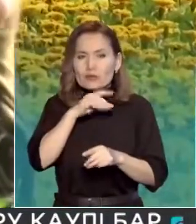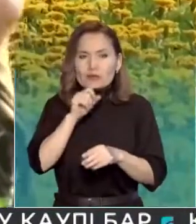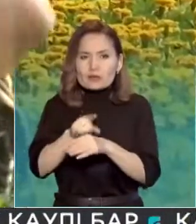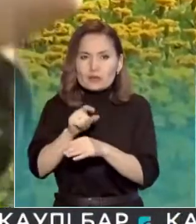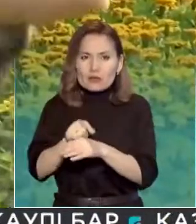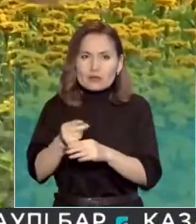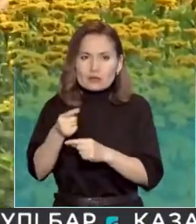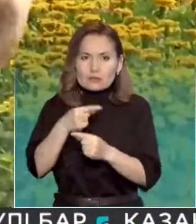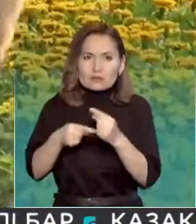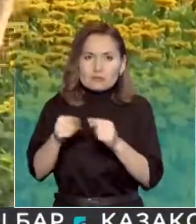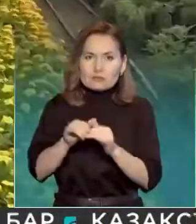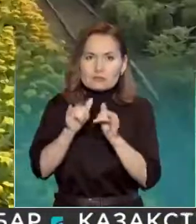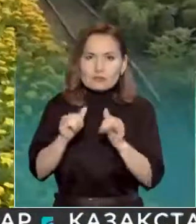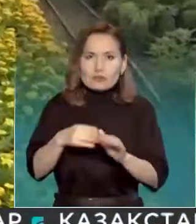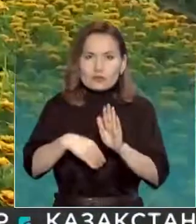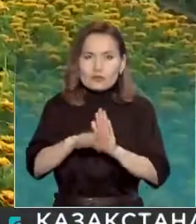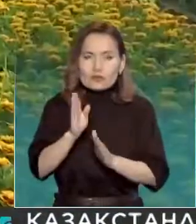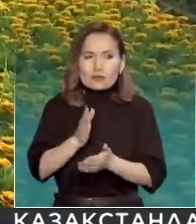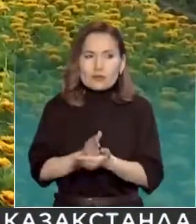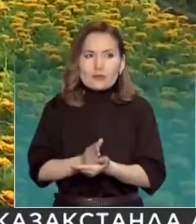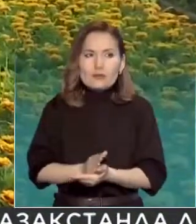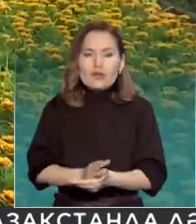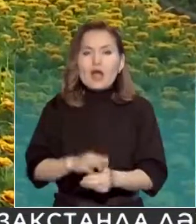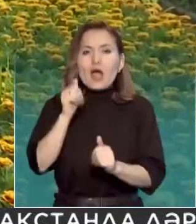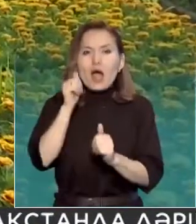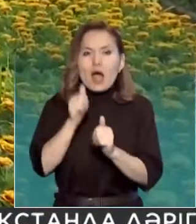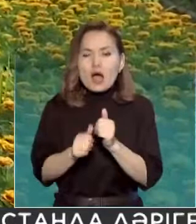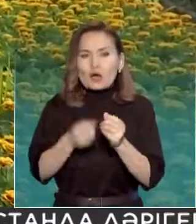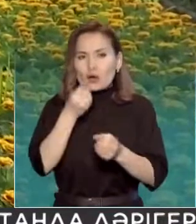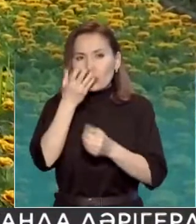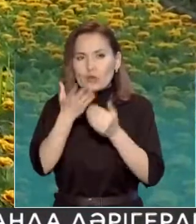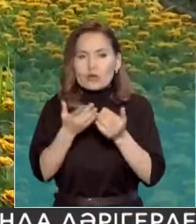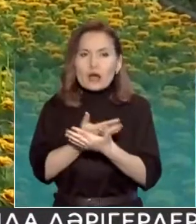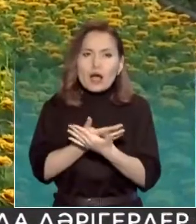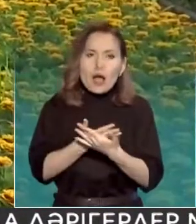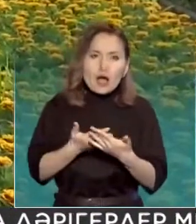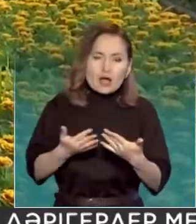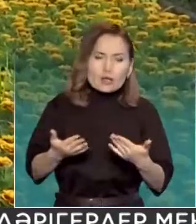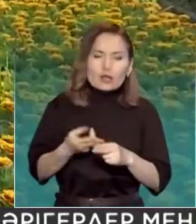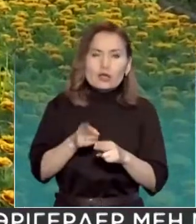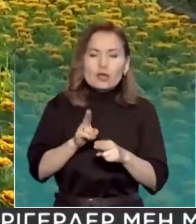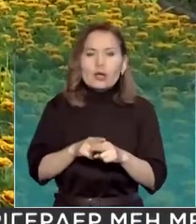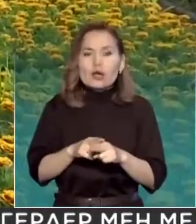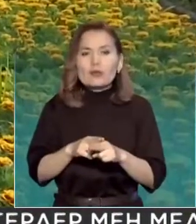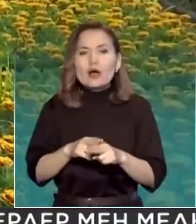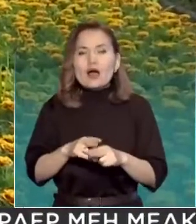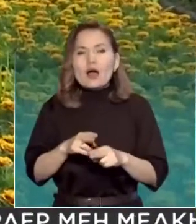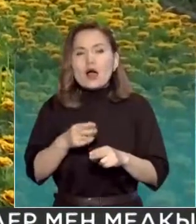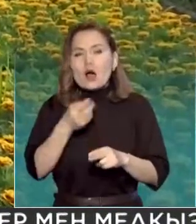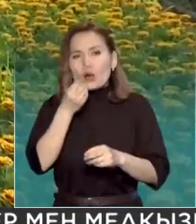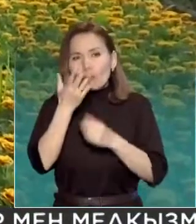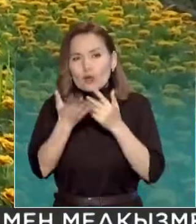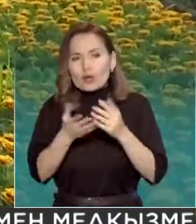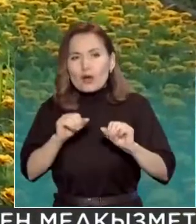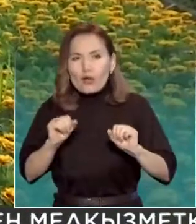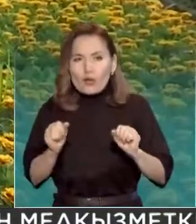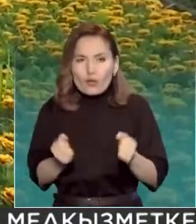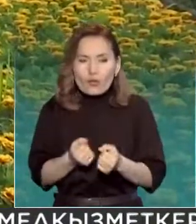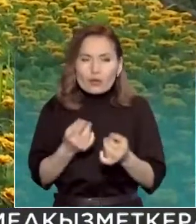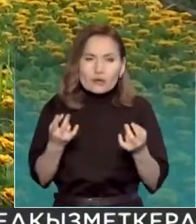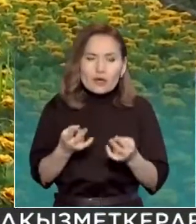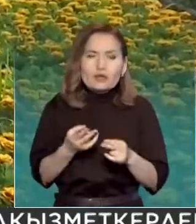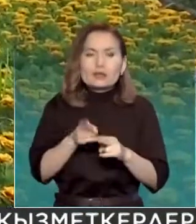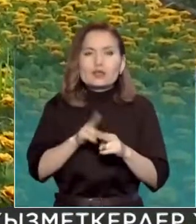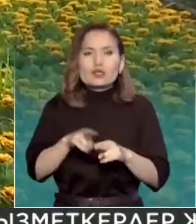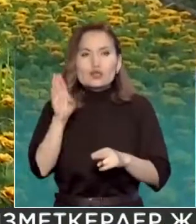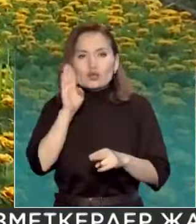кәсіпкер. Әр гүлдің күтімі әр қалай. Біреу ыстықты қалайды, біреу салқынды қалайды, біреу суды көп